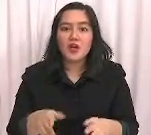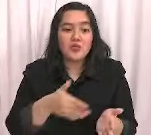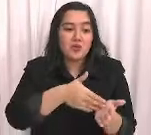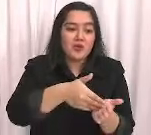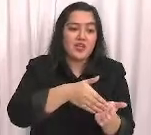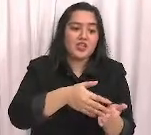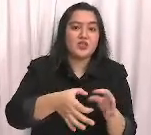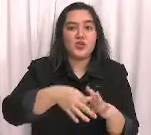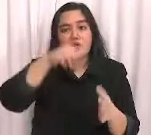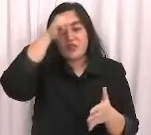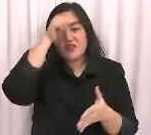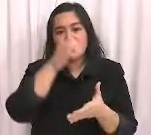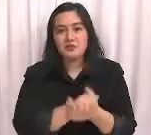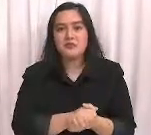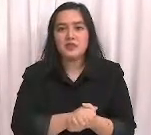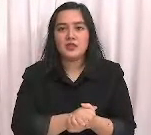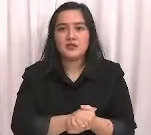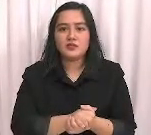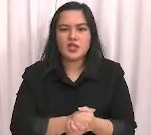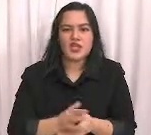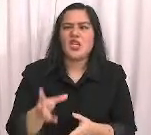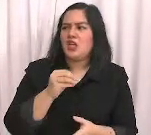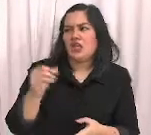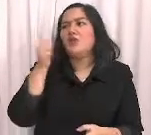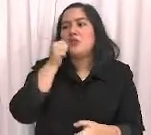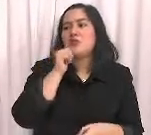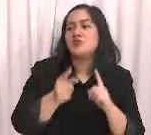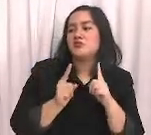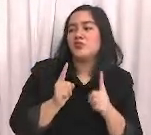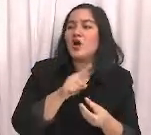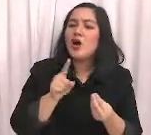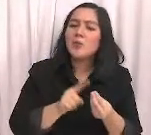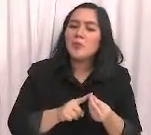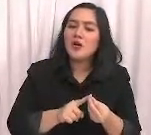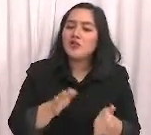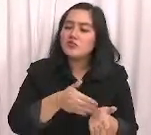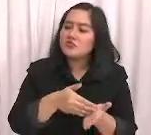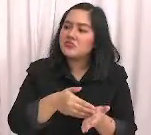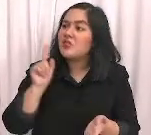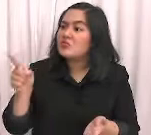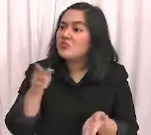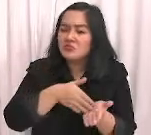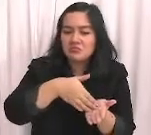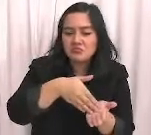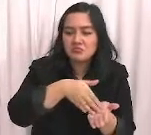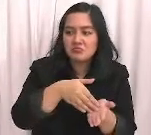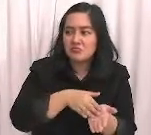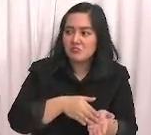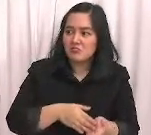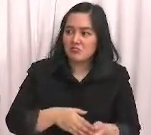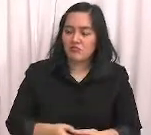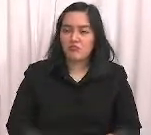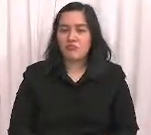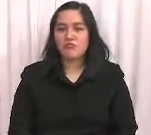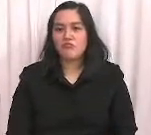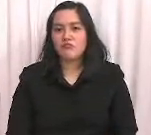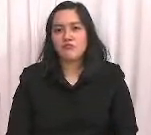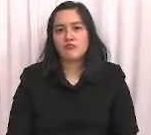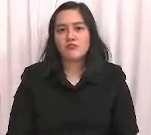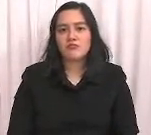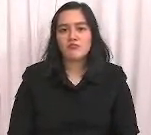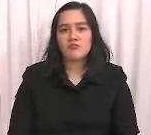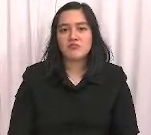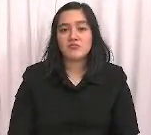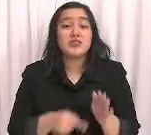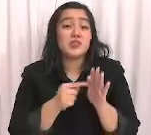ang pinakampangit dun eh. Pag nakita mo yung kahinaan ng asawa mong lalaki, minsan gagamitin yun na ang mga